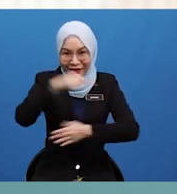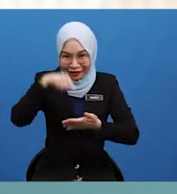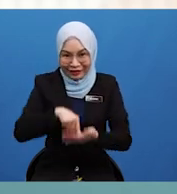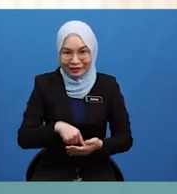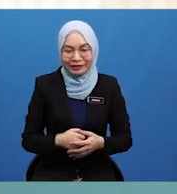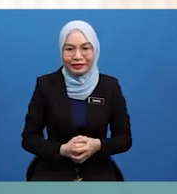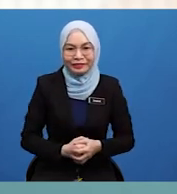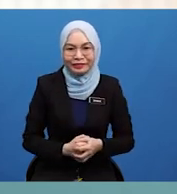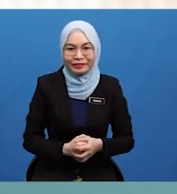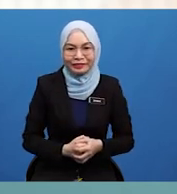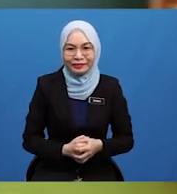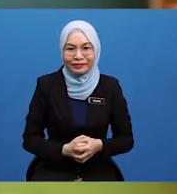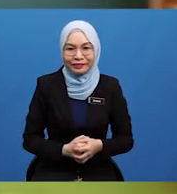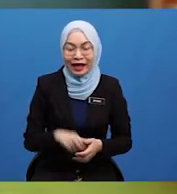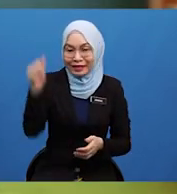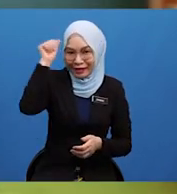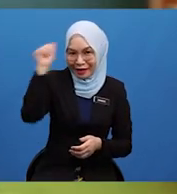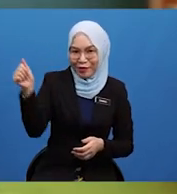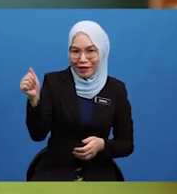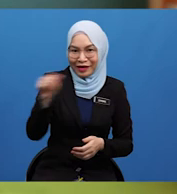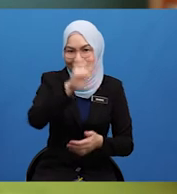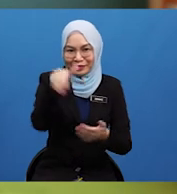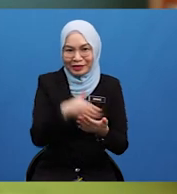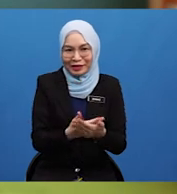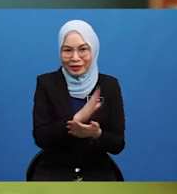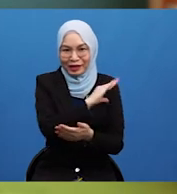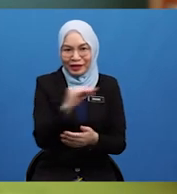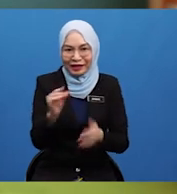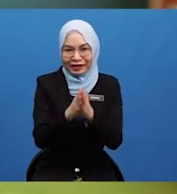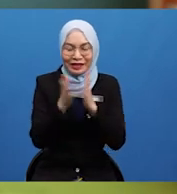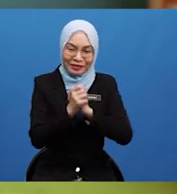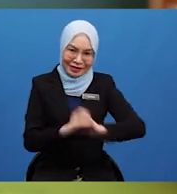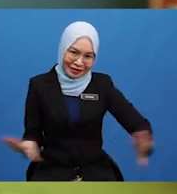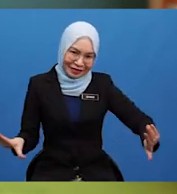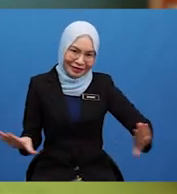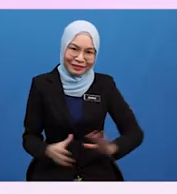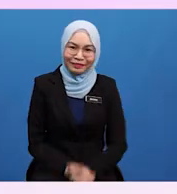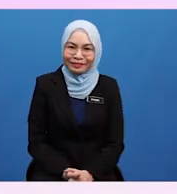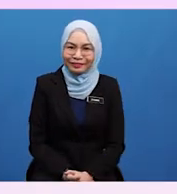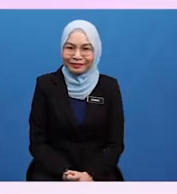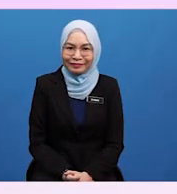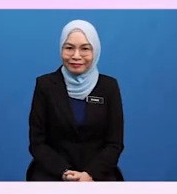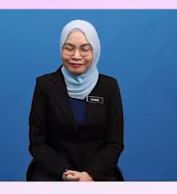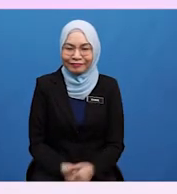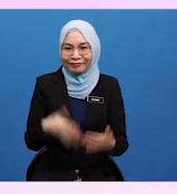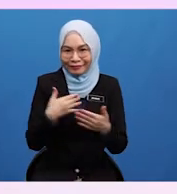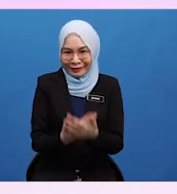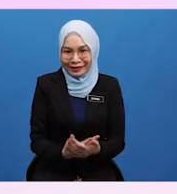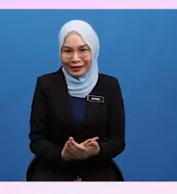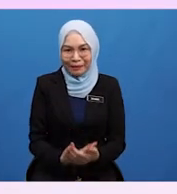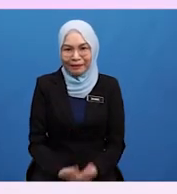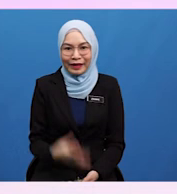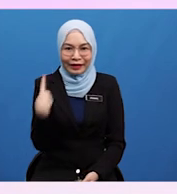pada hari ini assalamualaikum semua dan salam sejahtera sehingga